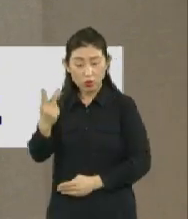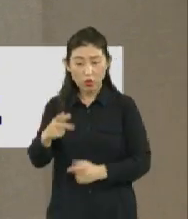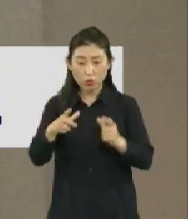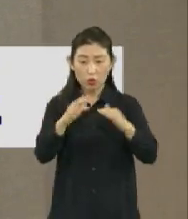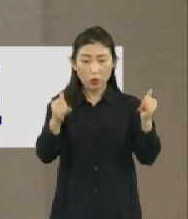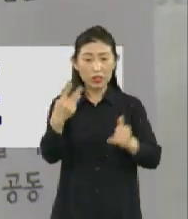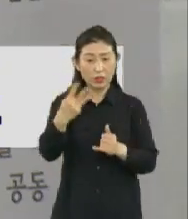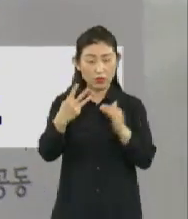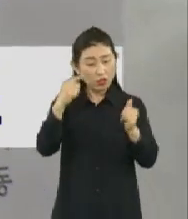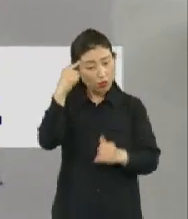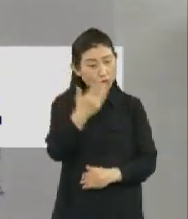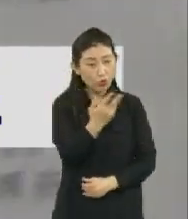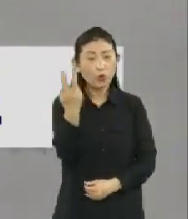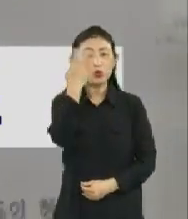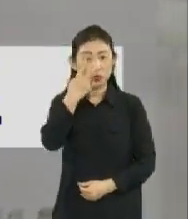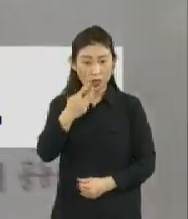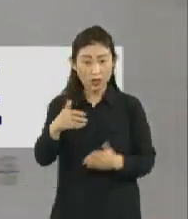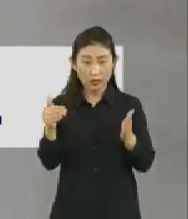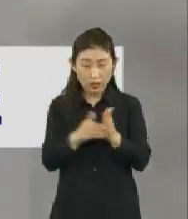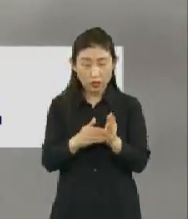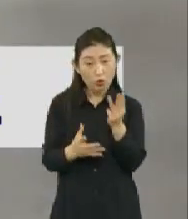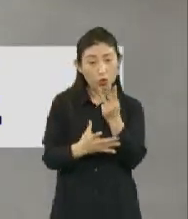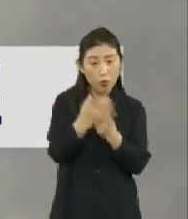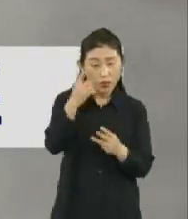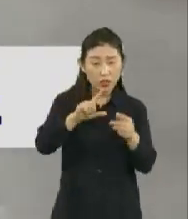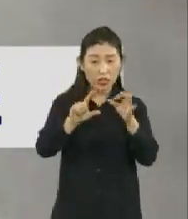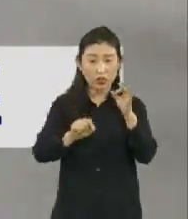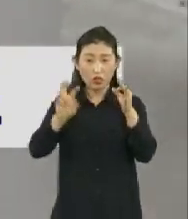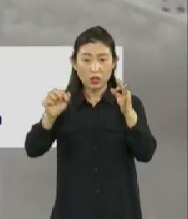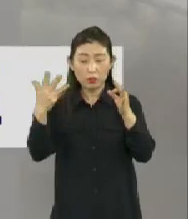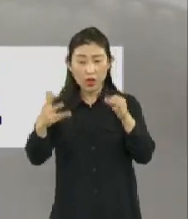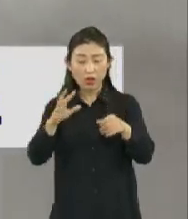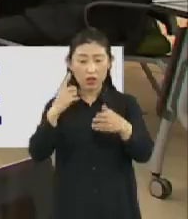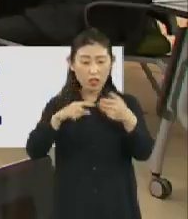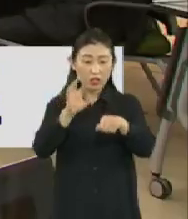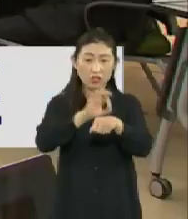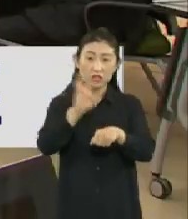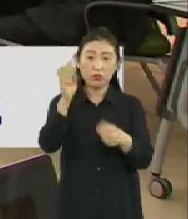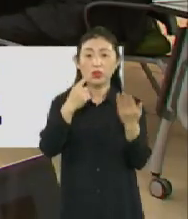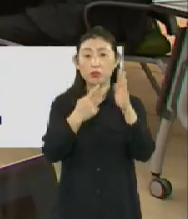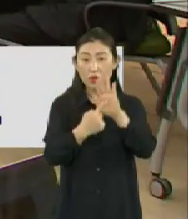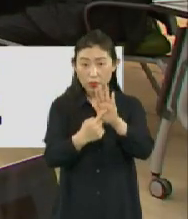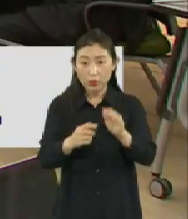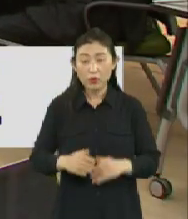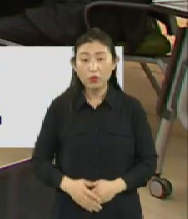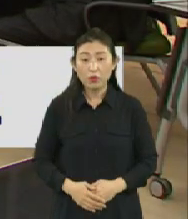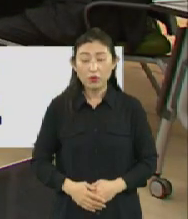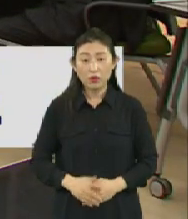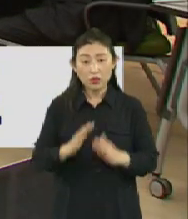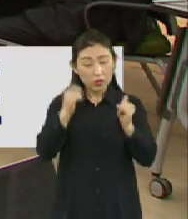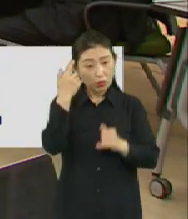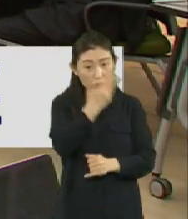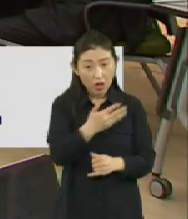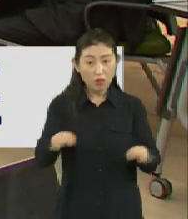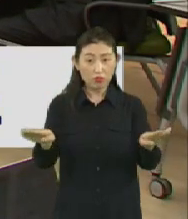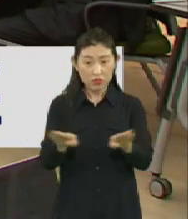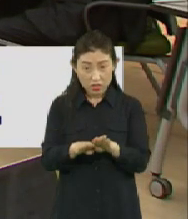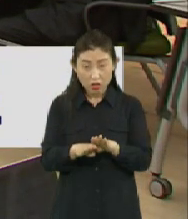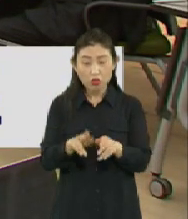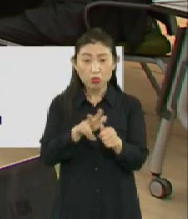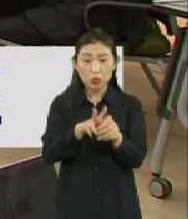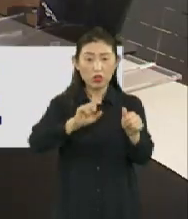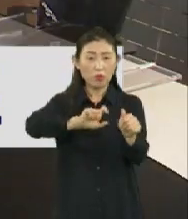도민 3천 명의 여론조사를 시행한 뒤 오는 28일 오전 10시 30분 발표하며 여론조사 불참